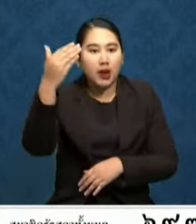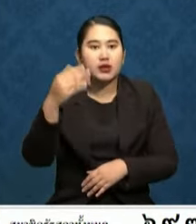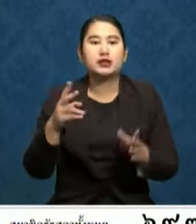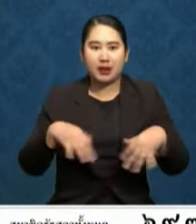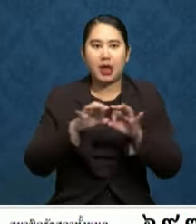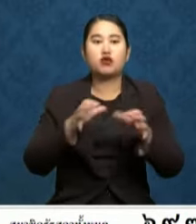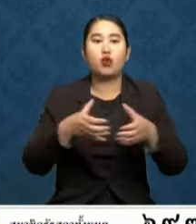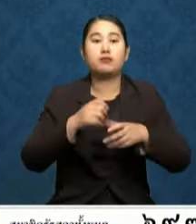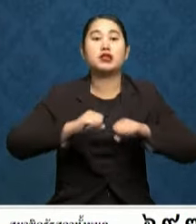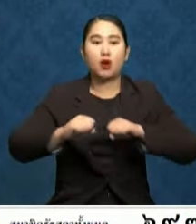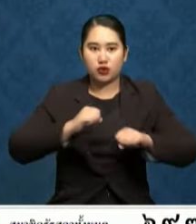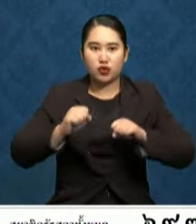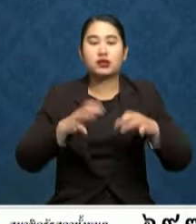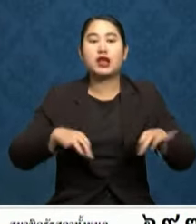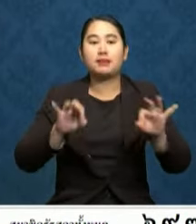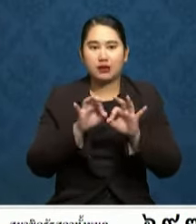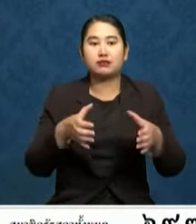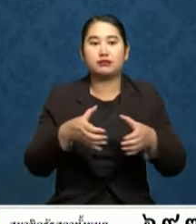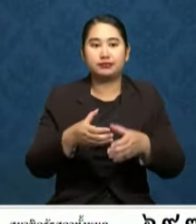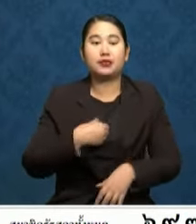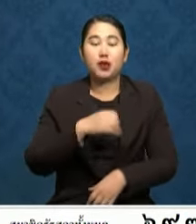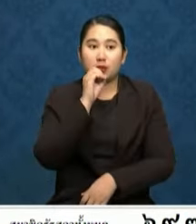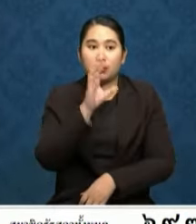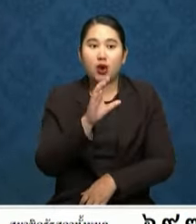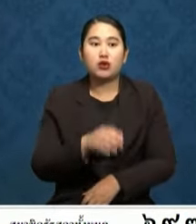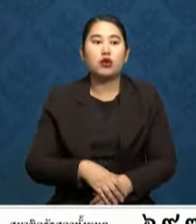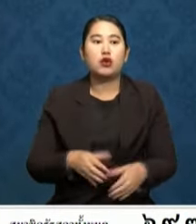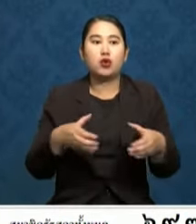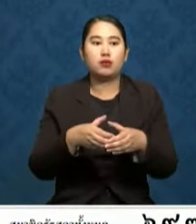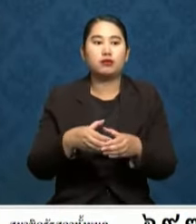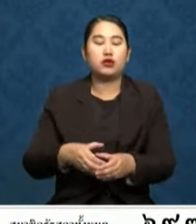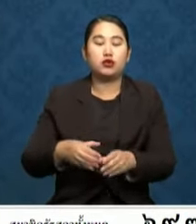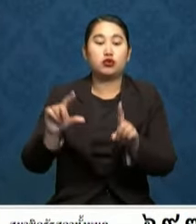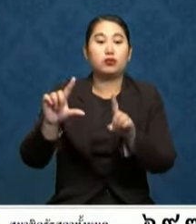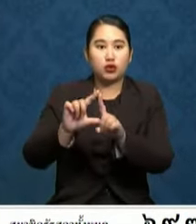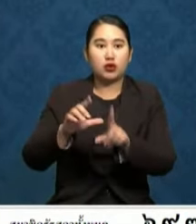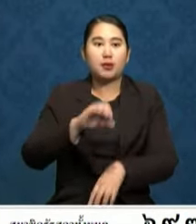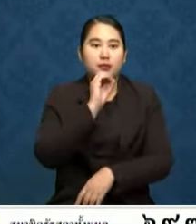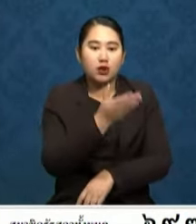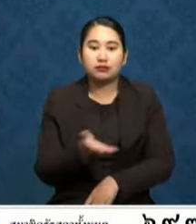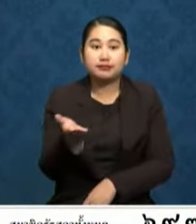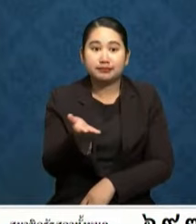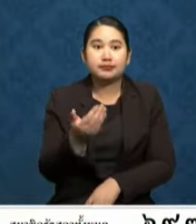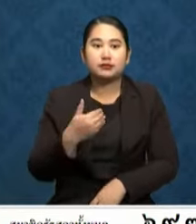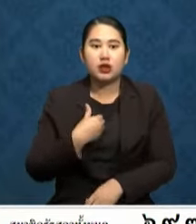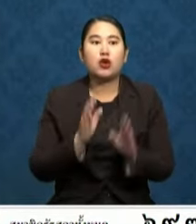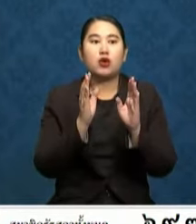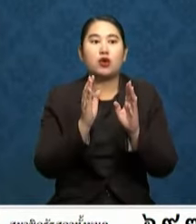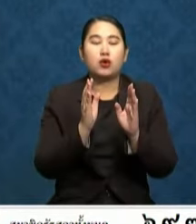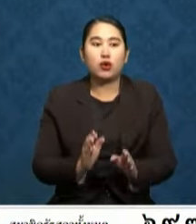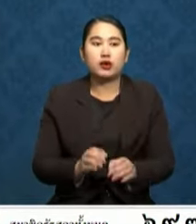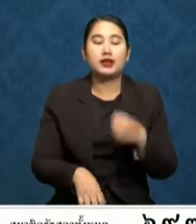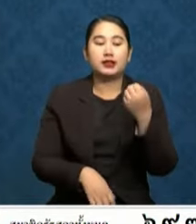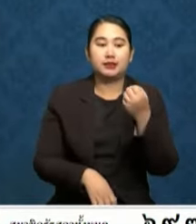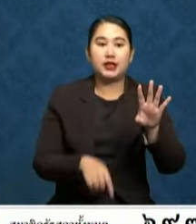าขาวครับผมให้คำมั่นสัญญากับทางพรรคประชาชนและพี่น้องประชาชนว่าคน14ตุลา6ตุล